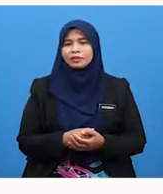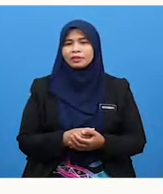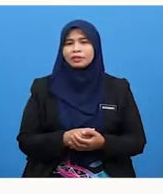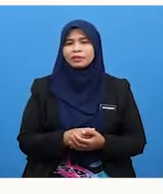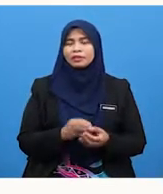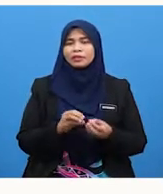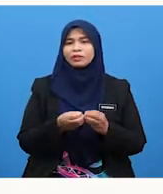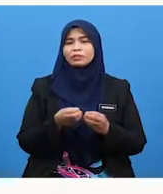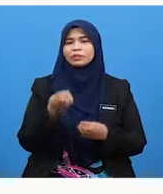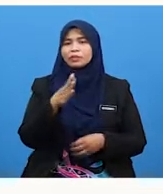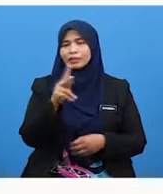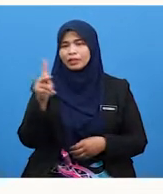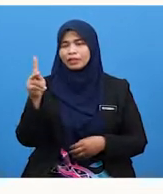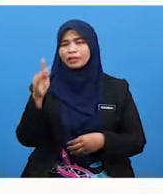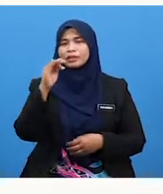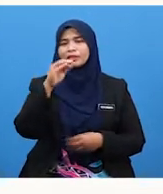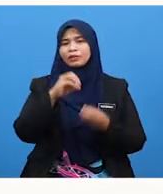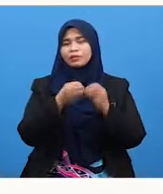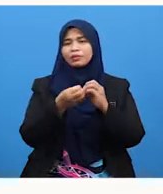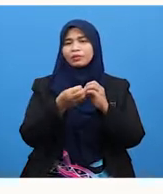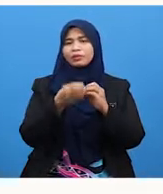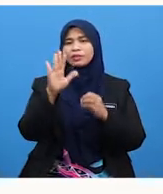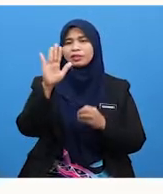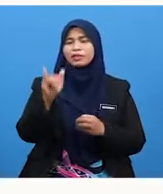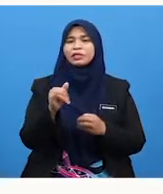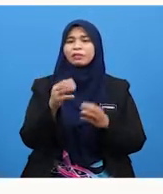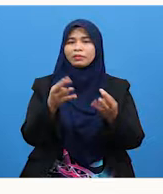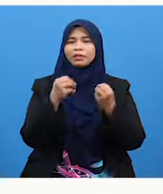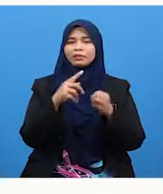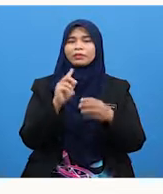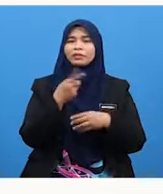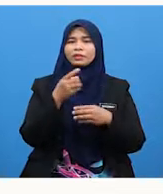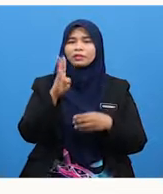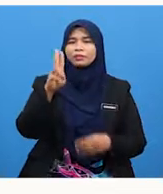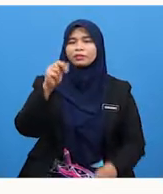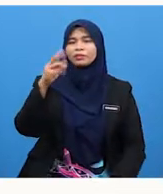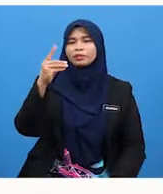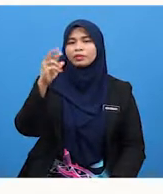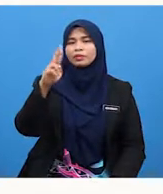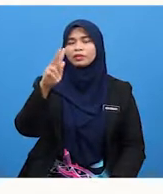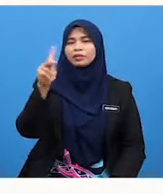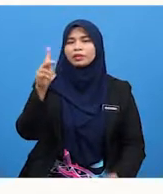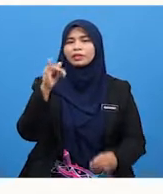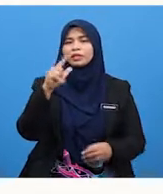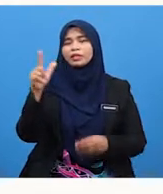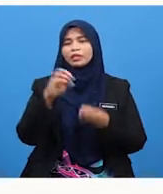digit sebelah kanan, nombor yang hendak dibundarkan ialah digit